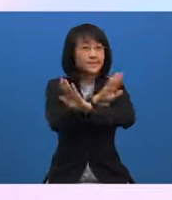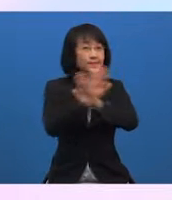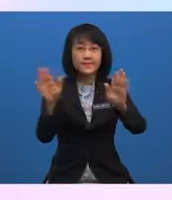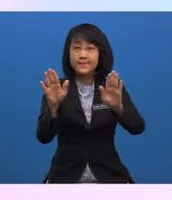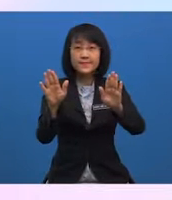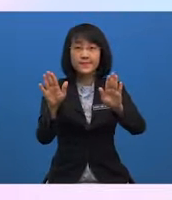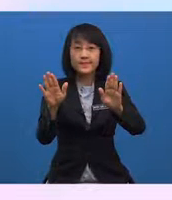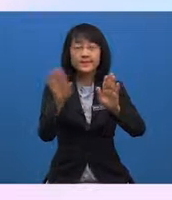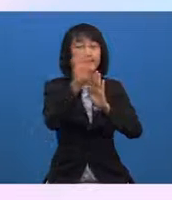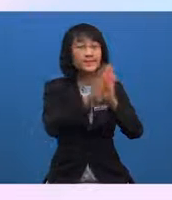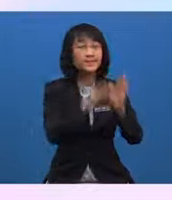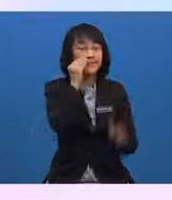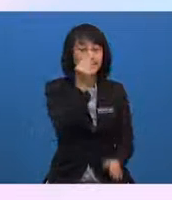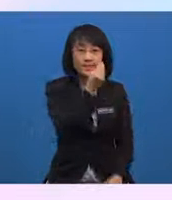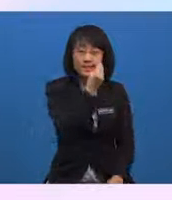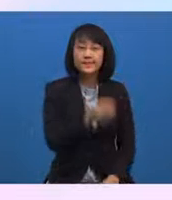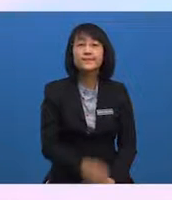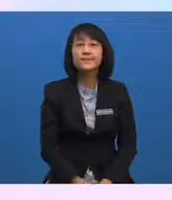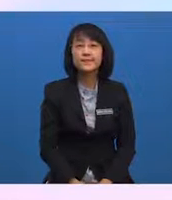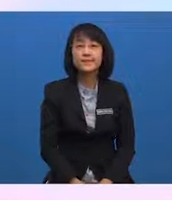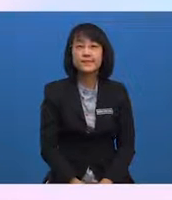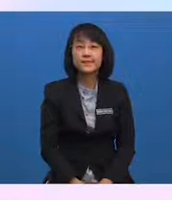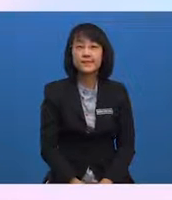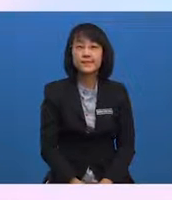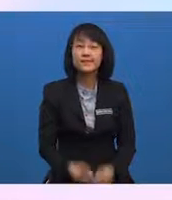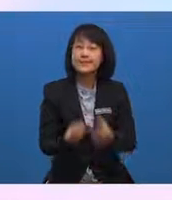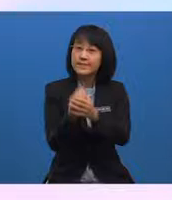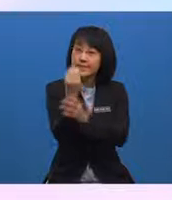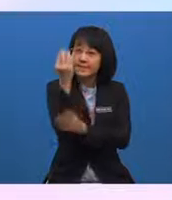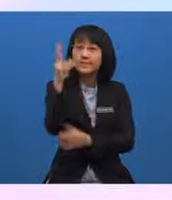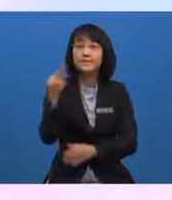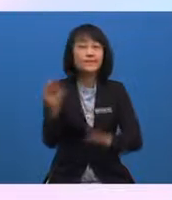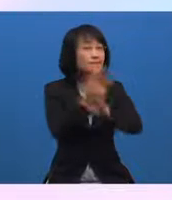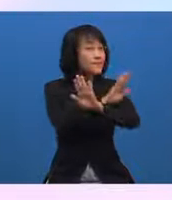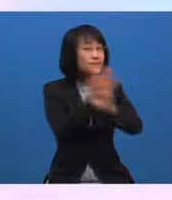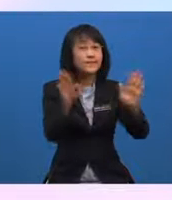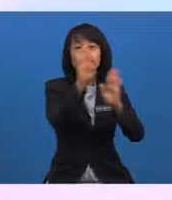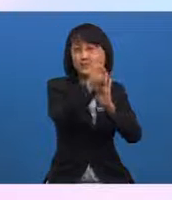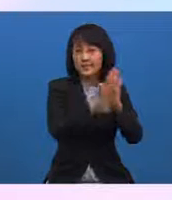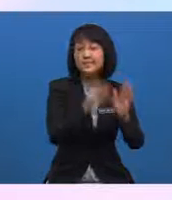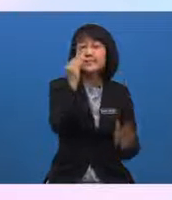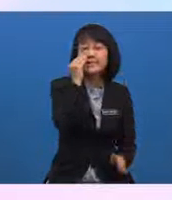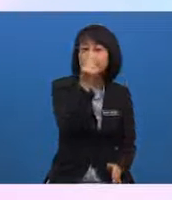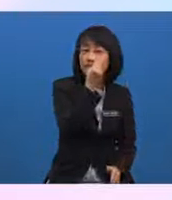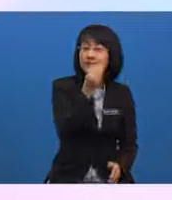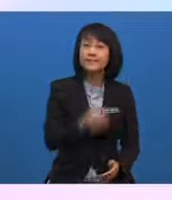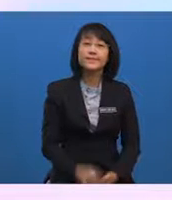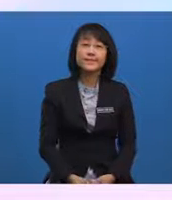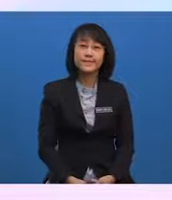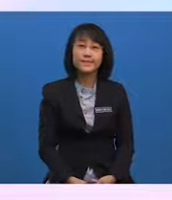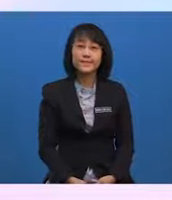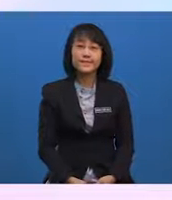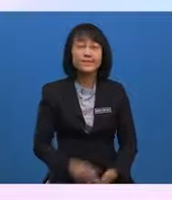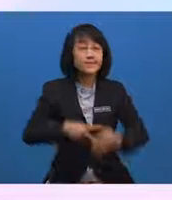bunga. Jadi, ia dikenali sebagai tumbuhan tidak berbunga. Pokok pandan